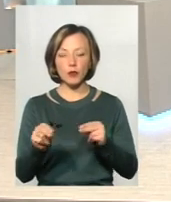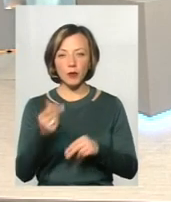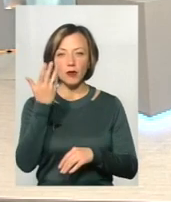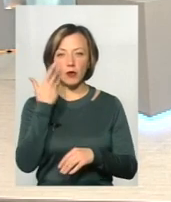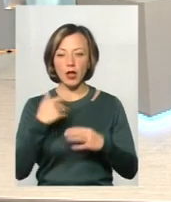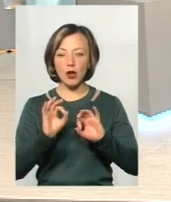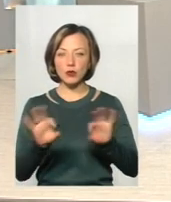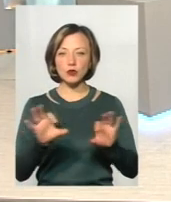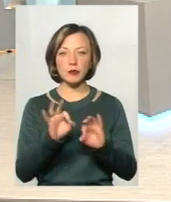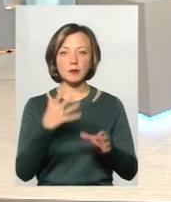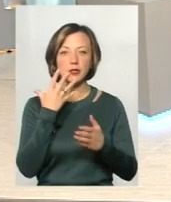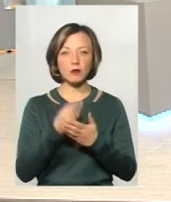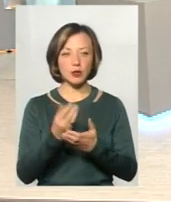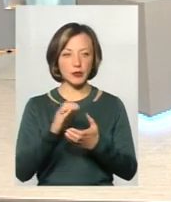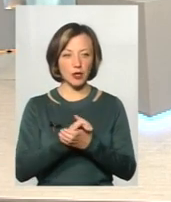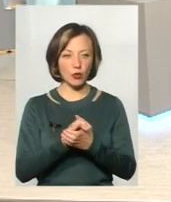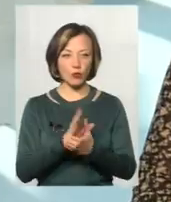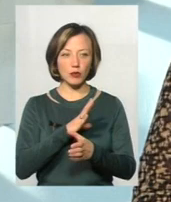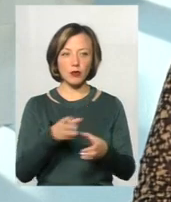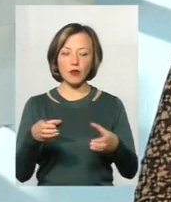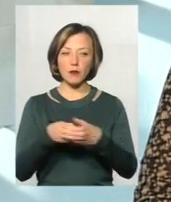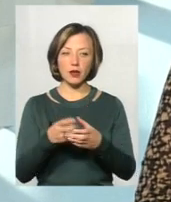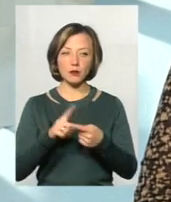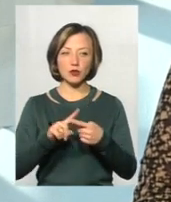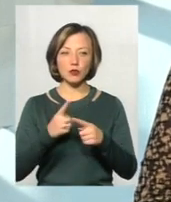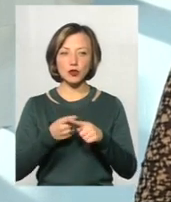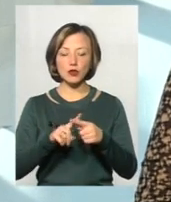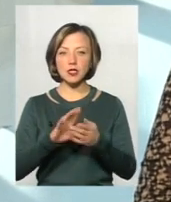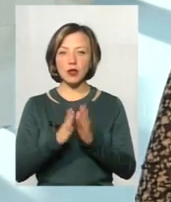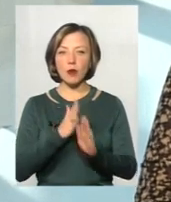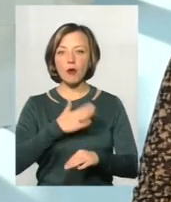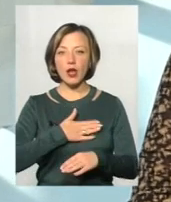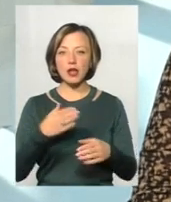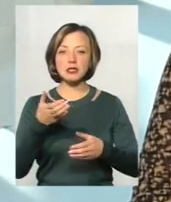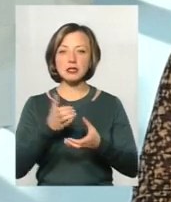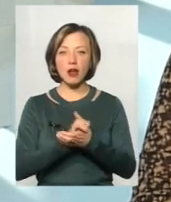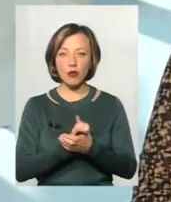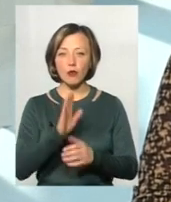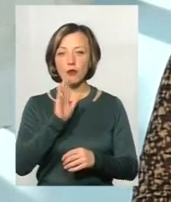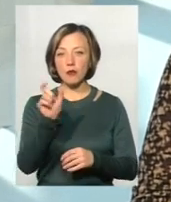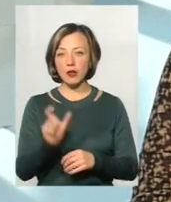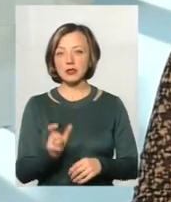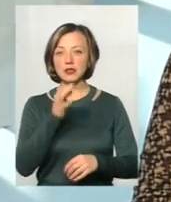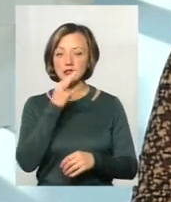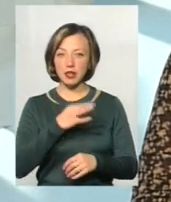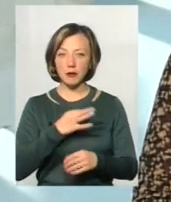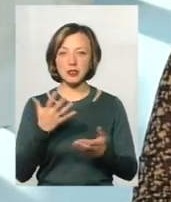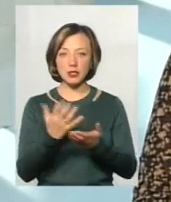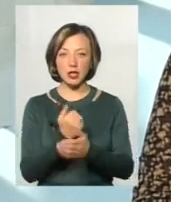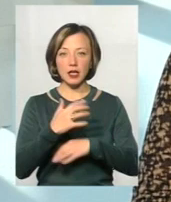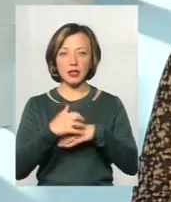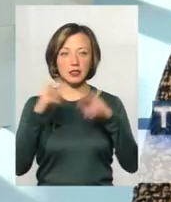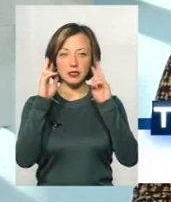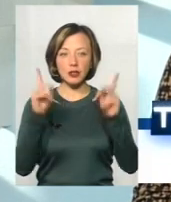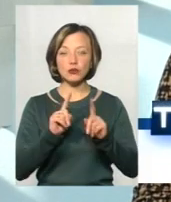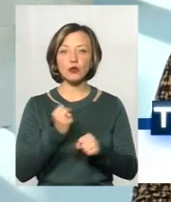розказала своїм знайомим, якось ми були в компанії, про цю ситуацію, одна з моїх знайомих сказала, а якби я знайшла таку кицю, я би навіть не